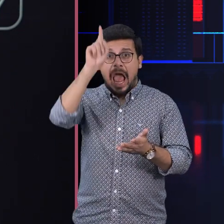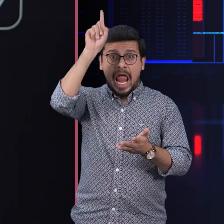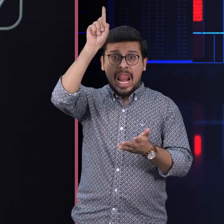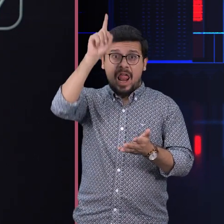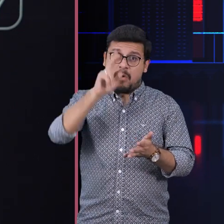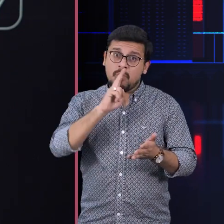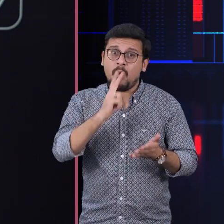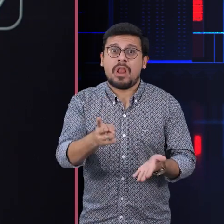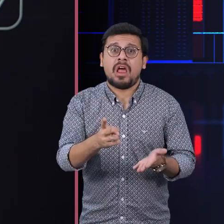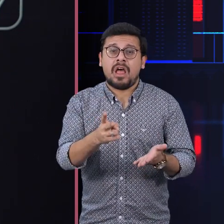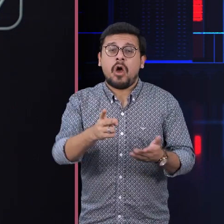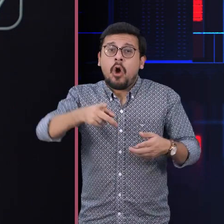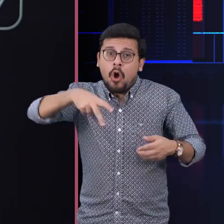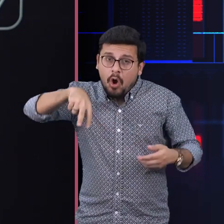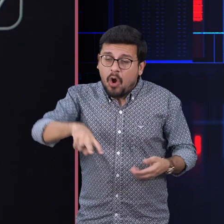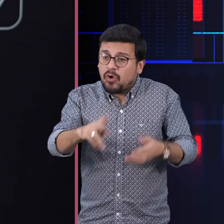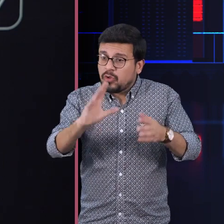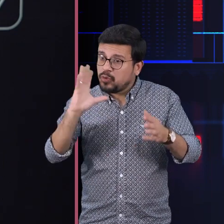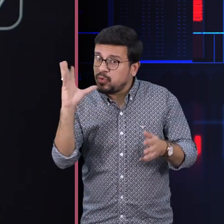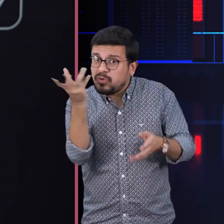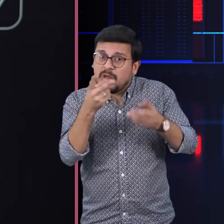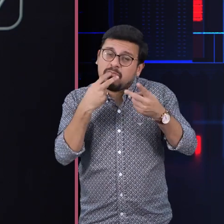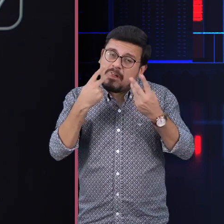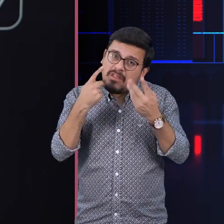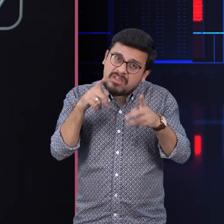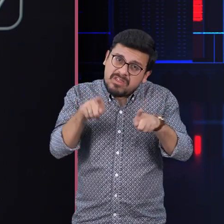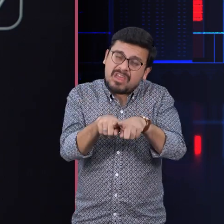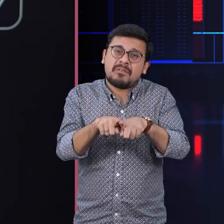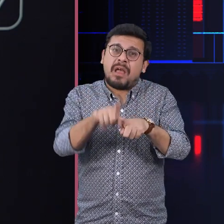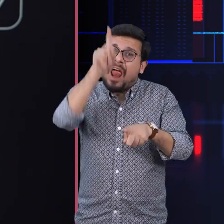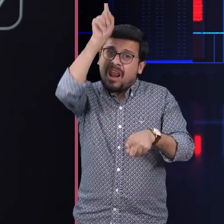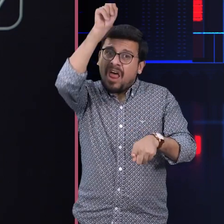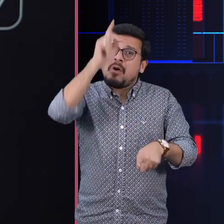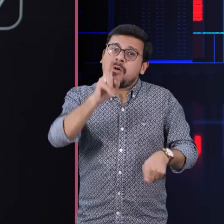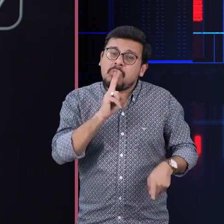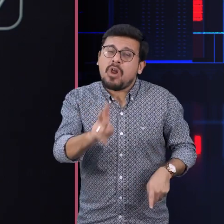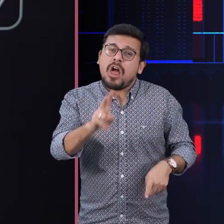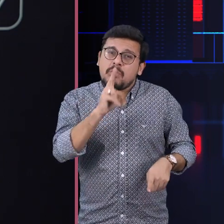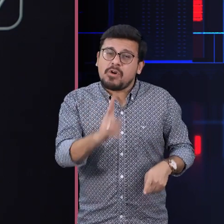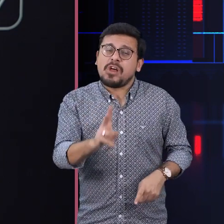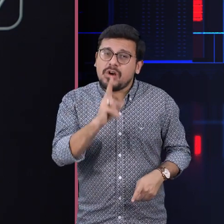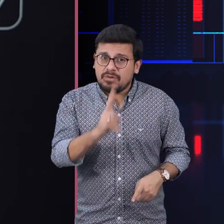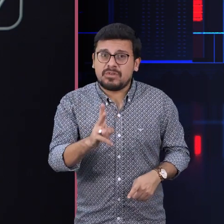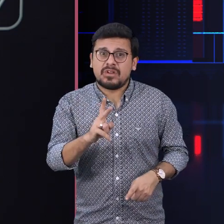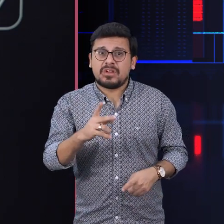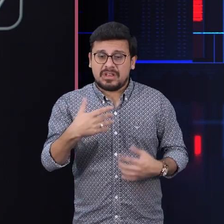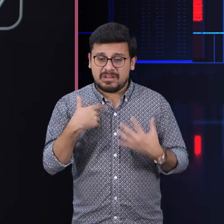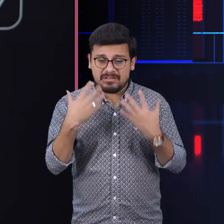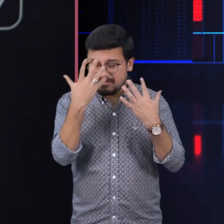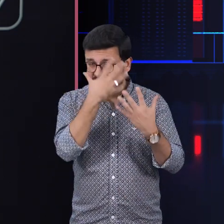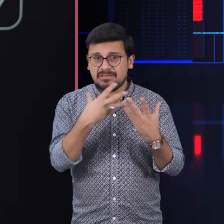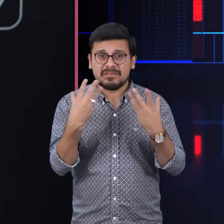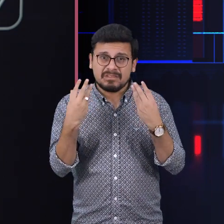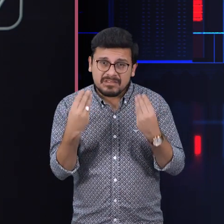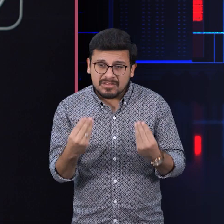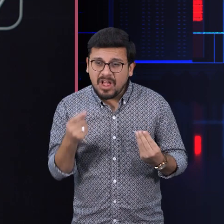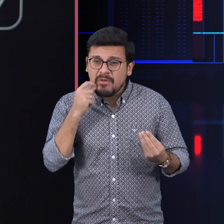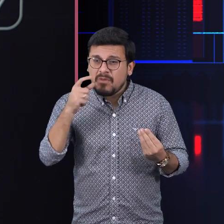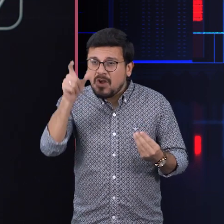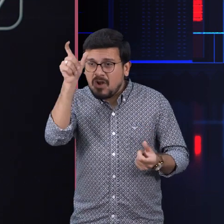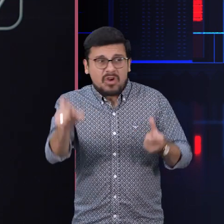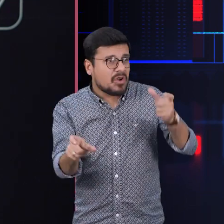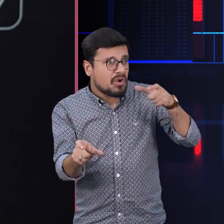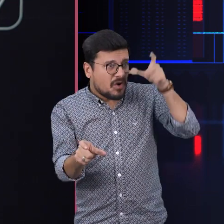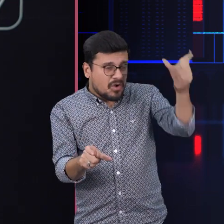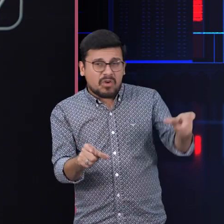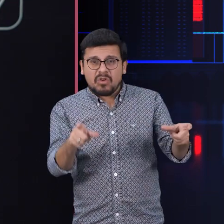باپ جو ہیں ہمیں, مطلب ہم بیسکلی تو آپ کی ایگزسٹنس آپ کے پیرنٹس ہے نا. سو اولڈ ہوم ہیں یا آپ اپنے بچوں